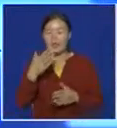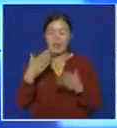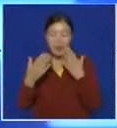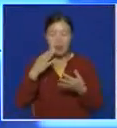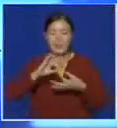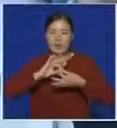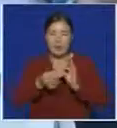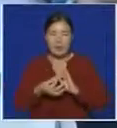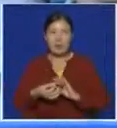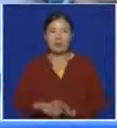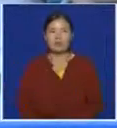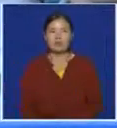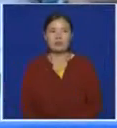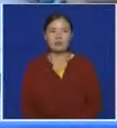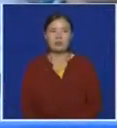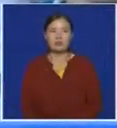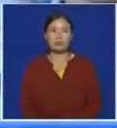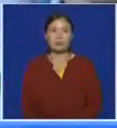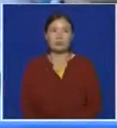подробностями.